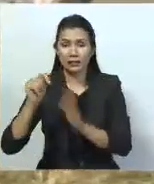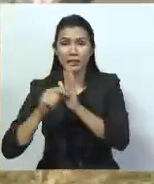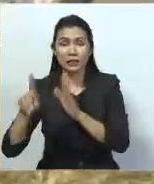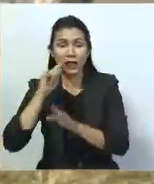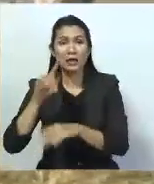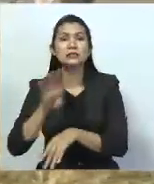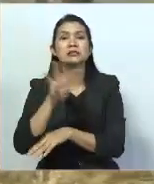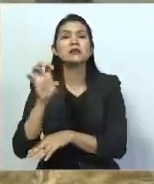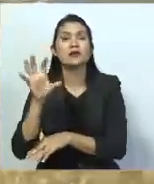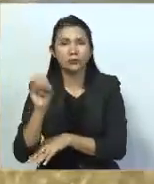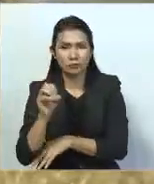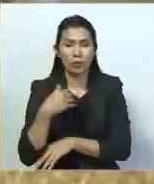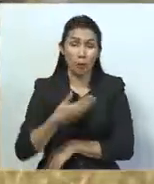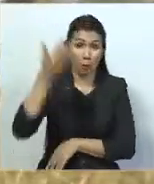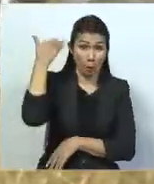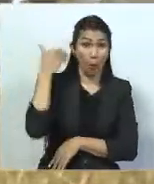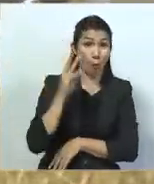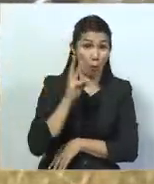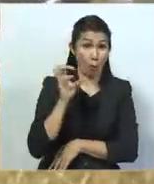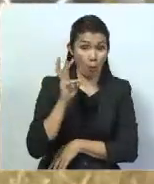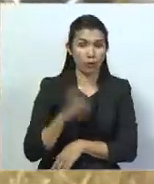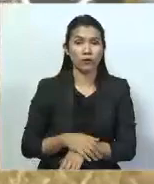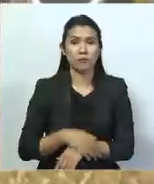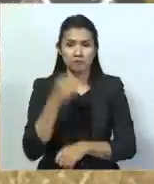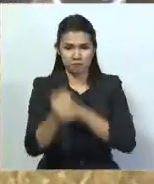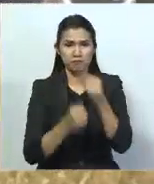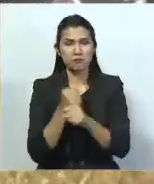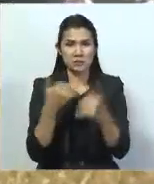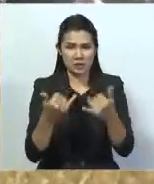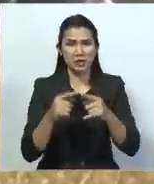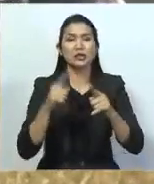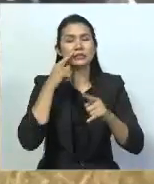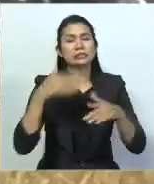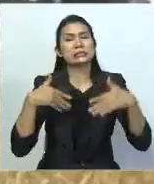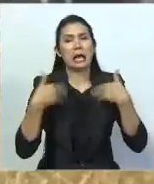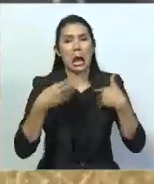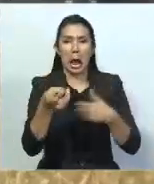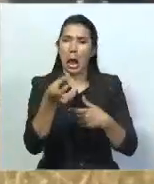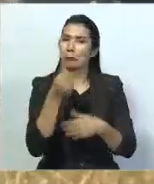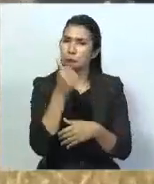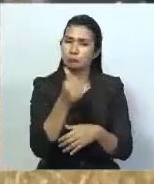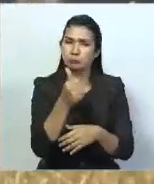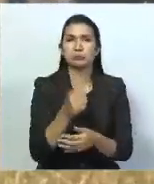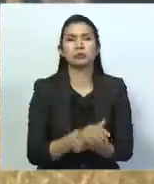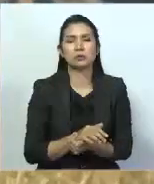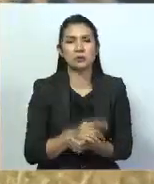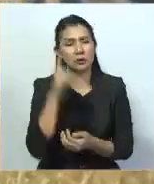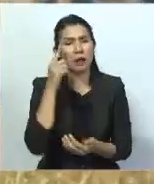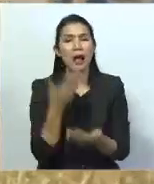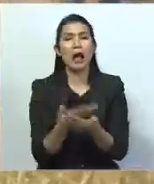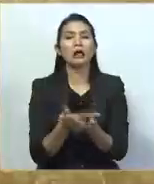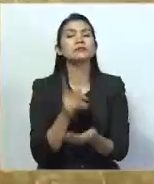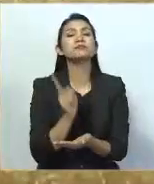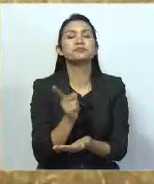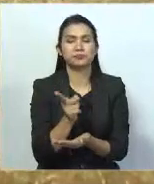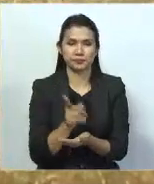ไหร่600 ครับ600แล้วก็ปีนี้ก็ดีใจแทนเจ้าของข้าวข้าวดีมากนะครับแล้วก็คิดราคาเดิมนะ